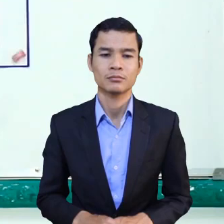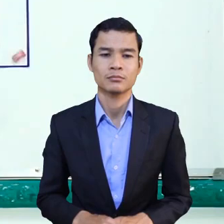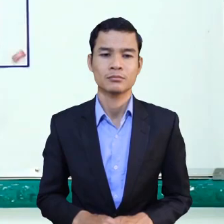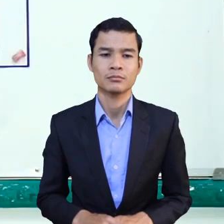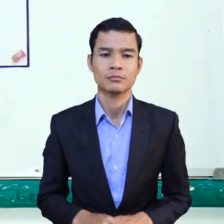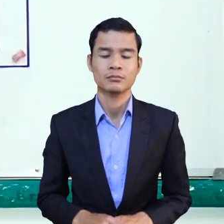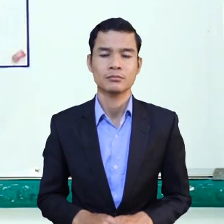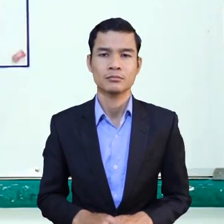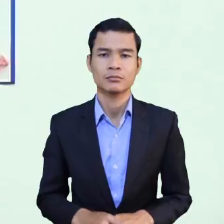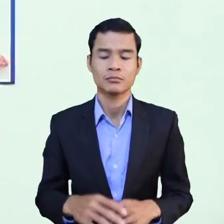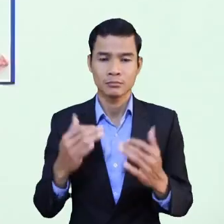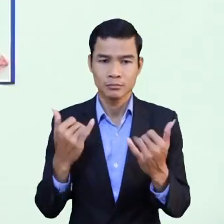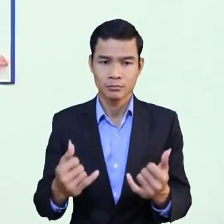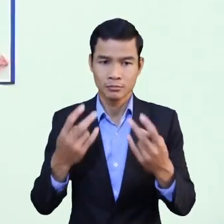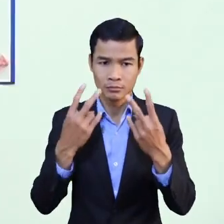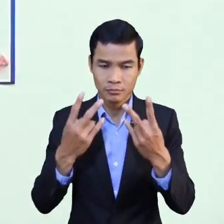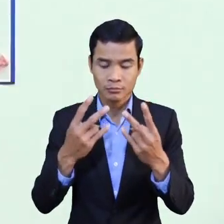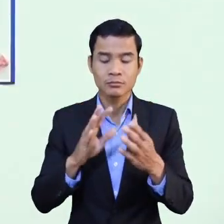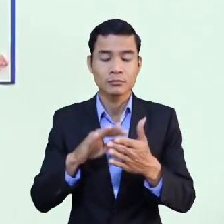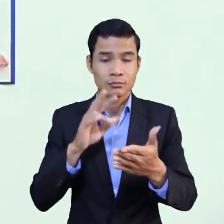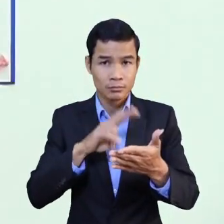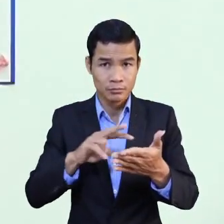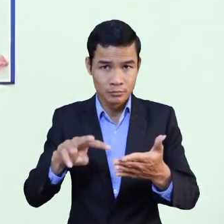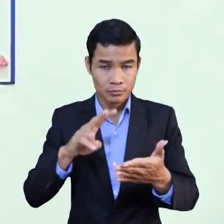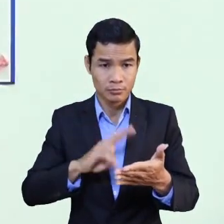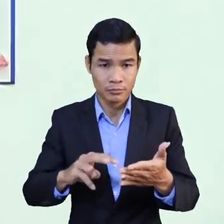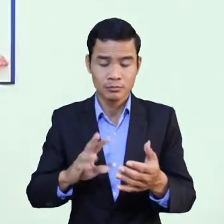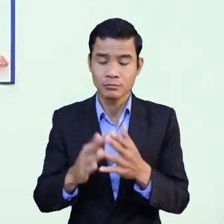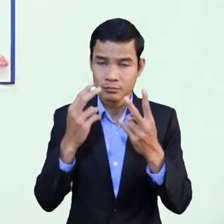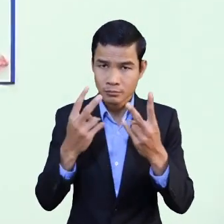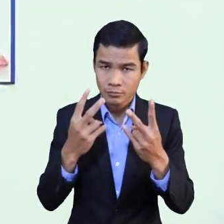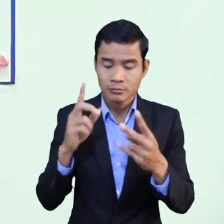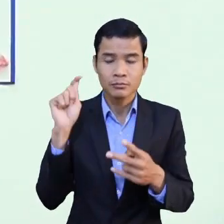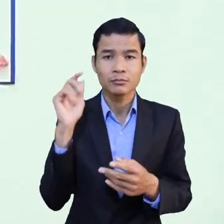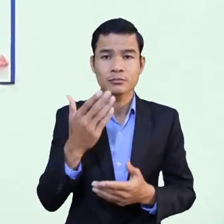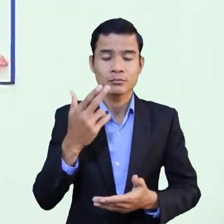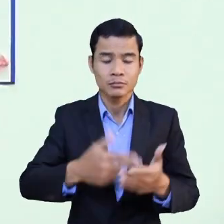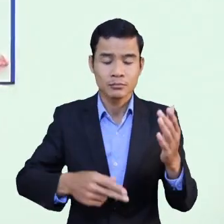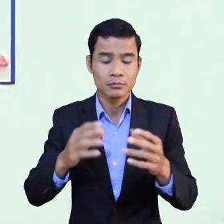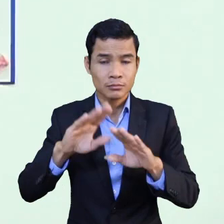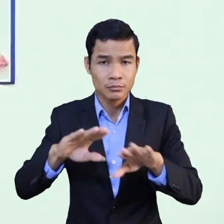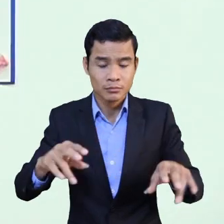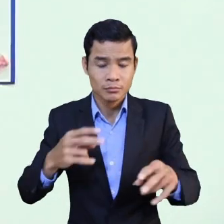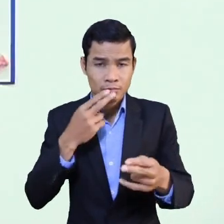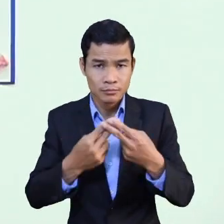ចាឥឡូវកូនក្រឡេកមើលអត្ថបទរបស់យើងកូនឃើញរូបភាពអ្វីខ្លះកូនអាចប្រាប់អ្នកគ្រូបានទេកូន